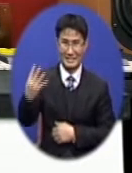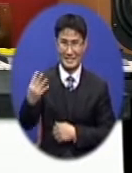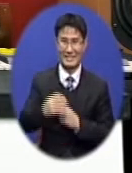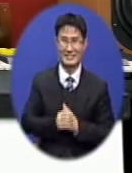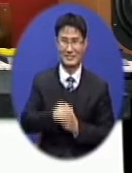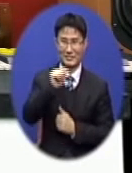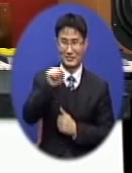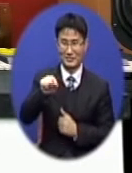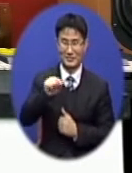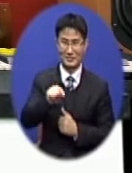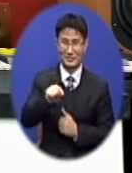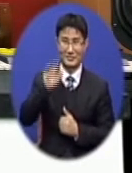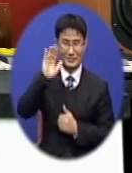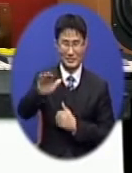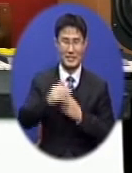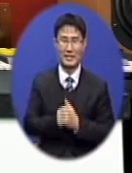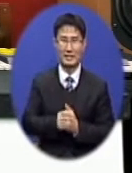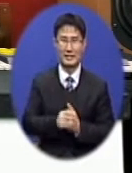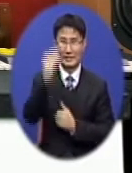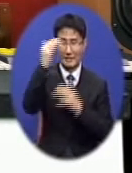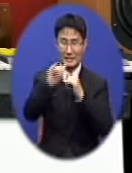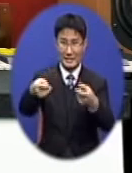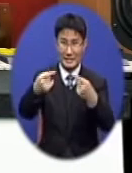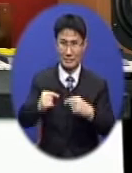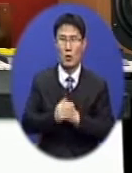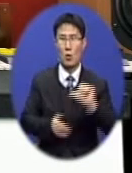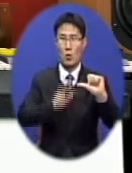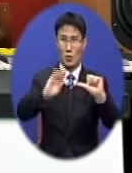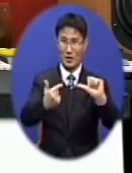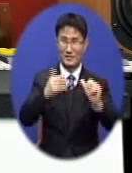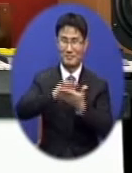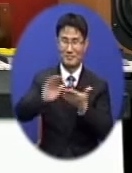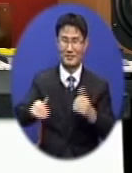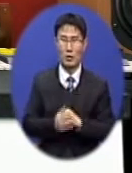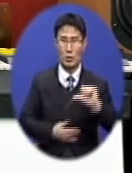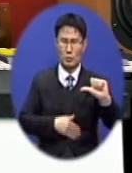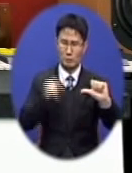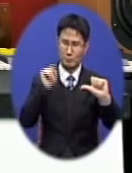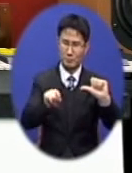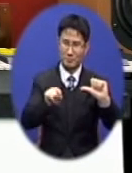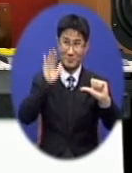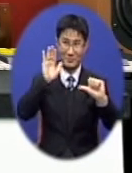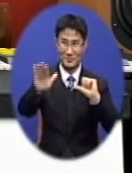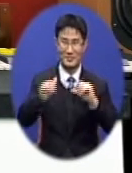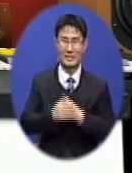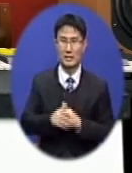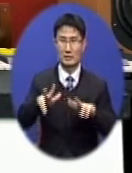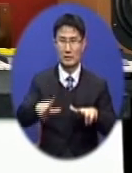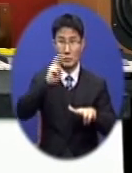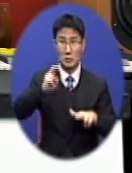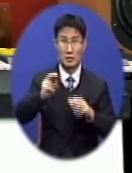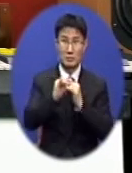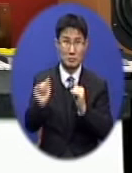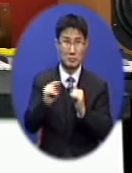060-608-1004번 누르시고 난 다음에 시청자 참여는 5번입니다. 네. 5번 누르시고 지금 노래